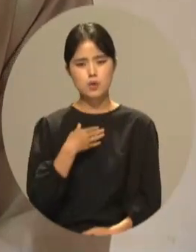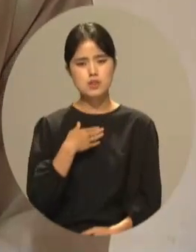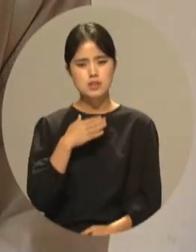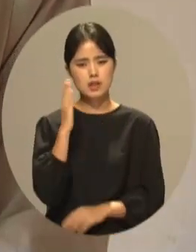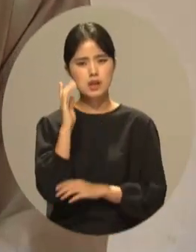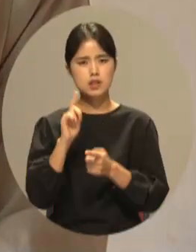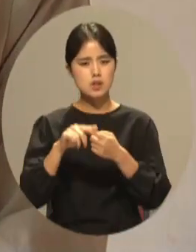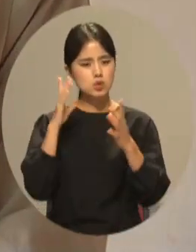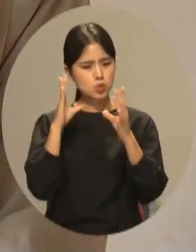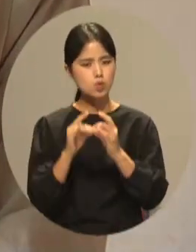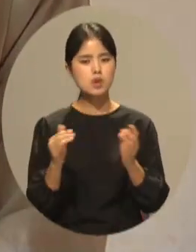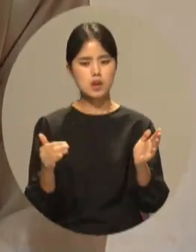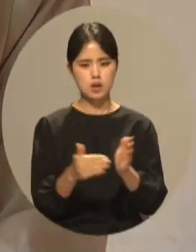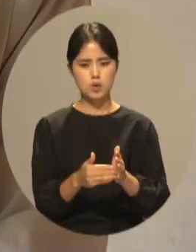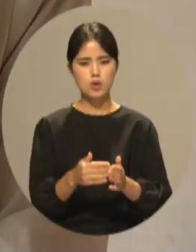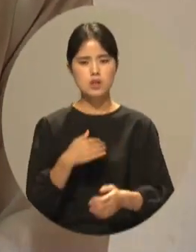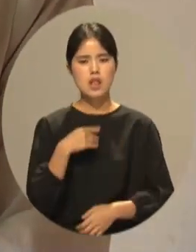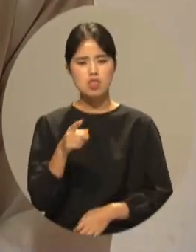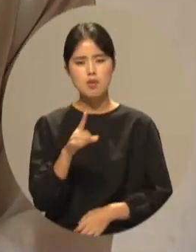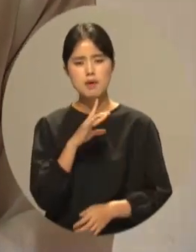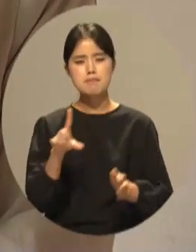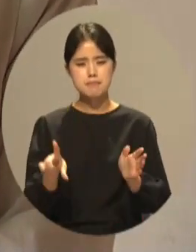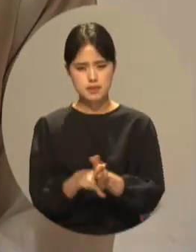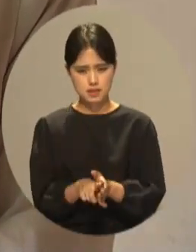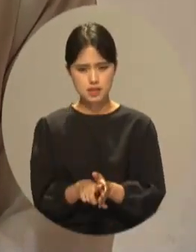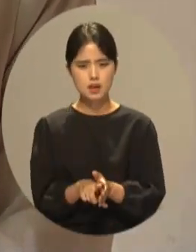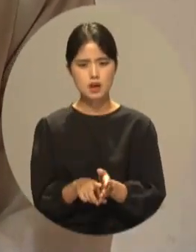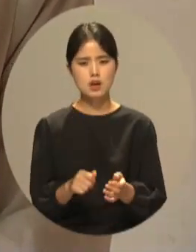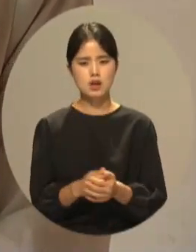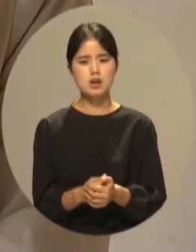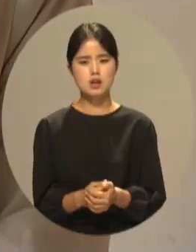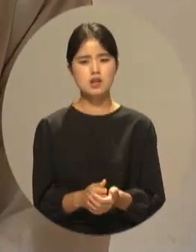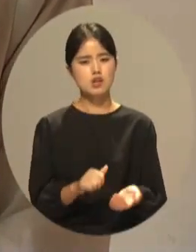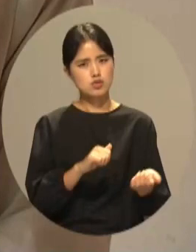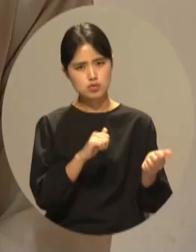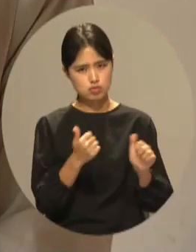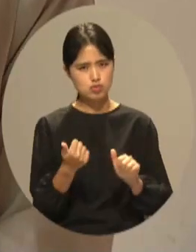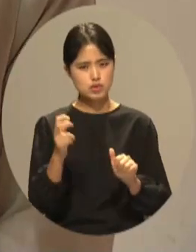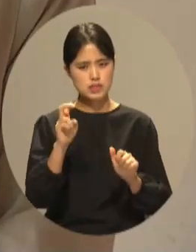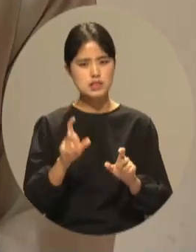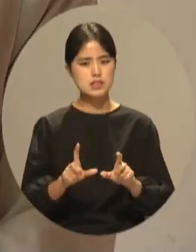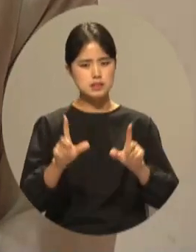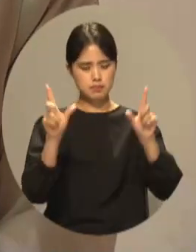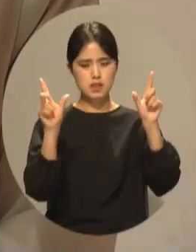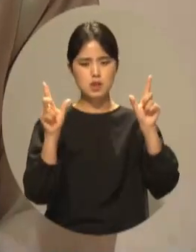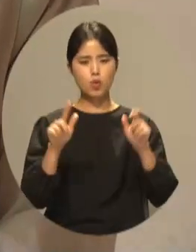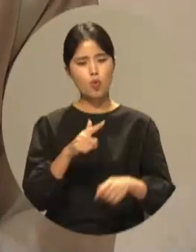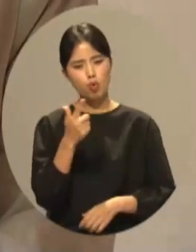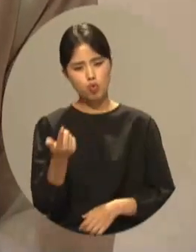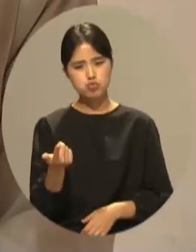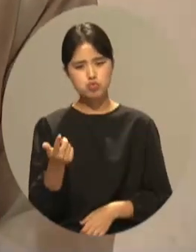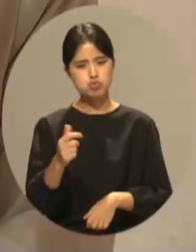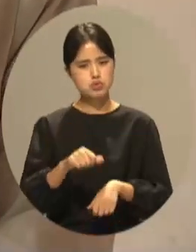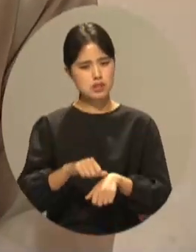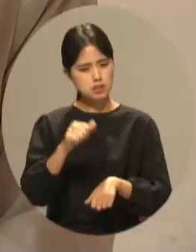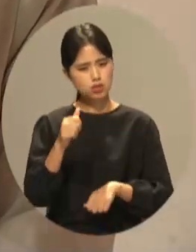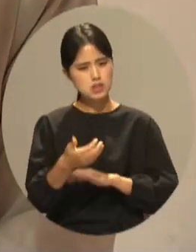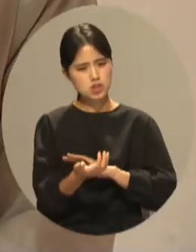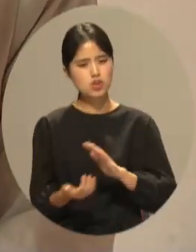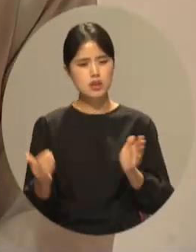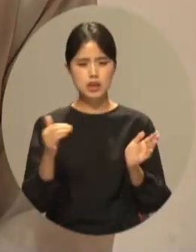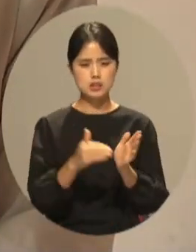했고 하여튼 나는 너만 믿는다. 그날 오후 돌아가신 20일 오후 5시